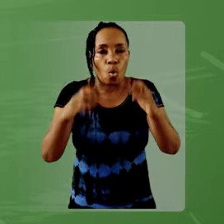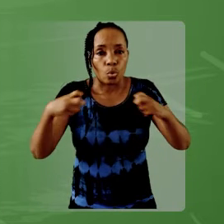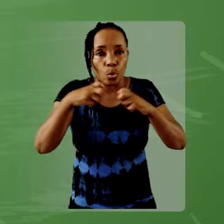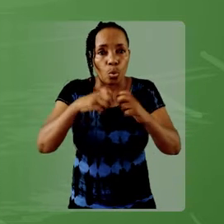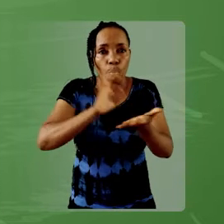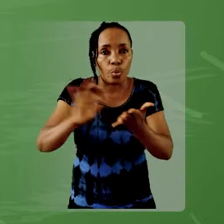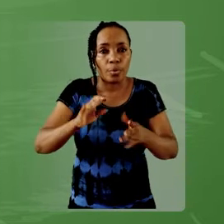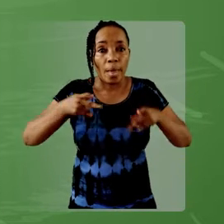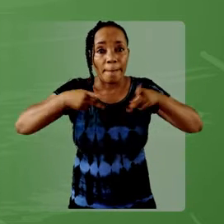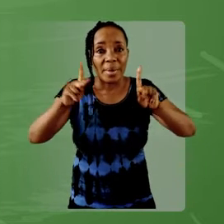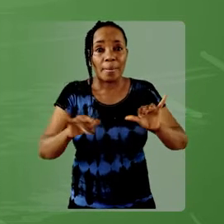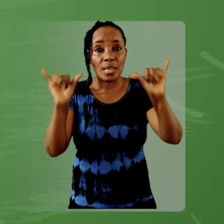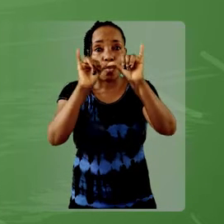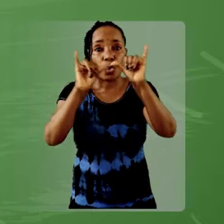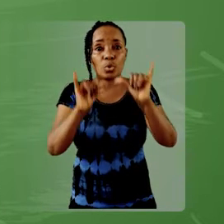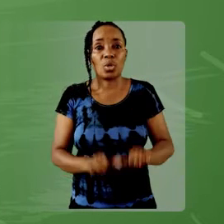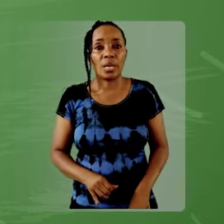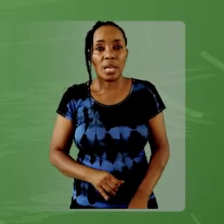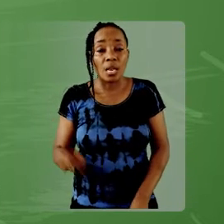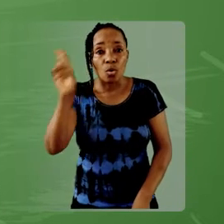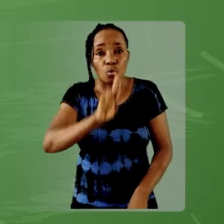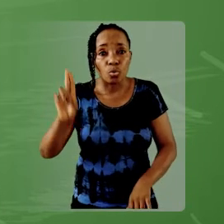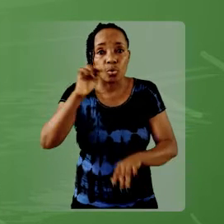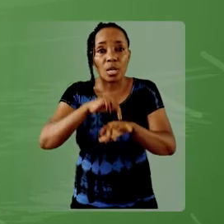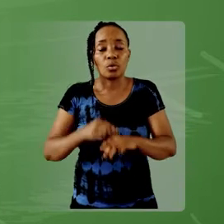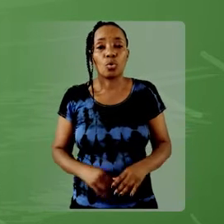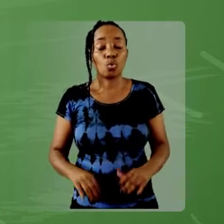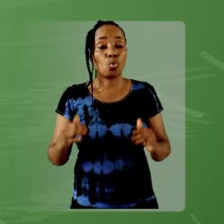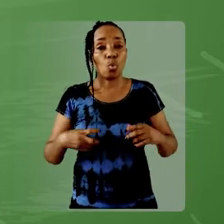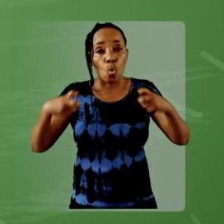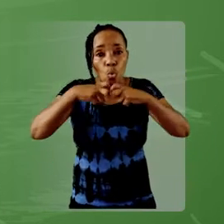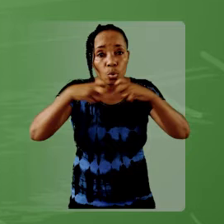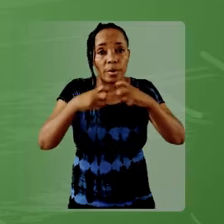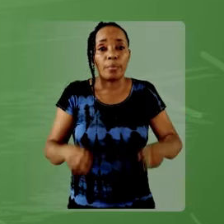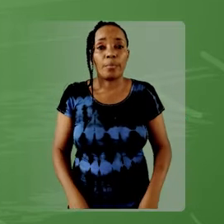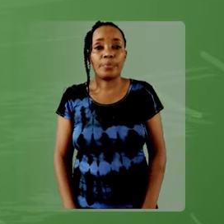nous permettre de mesurer la consommation du courant.